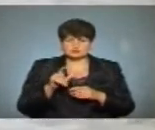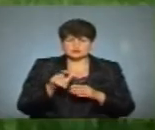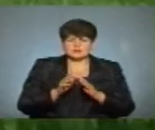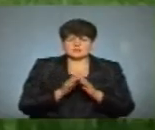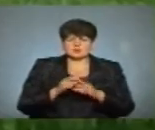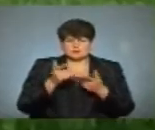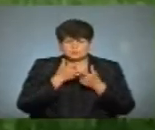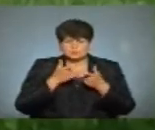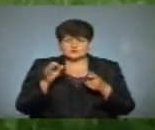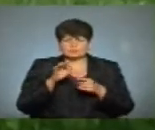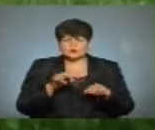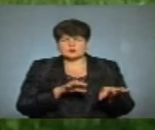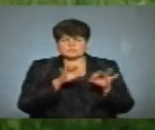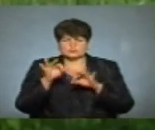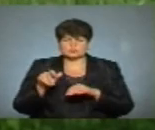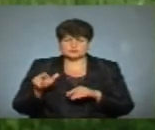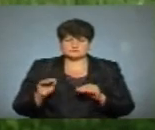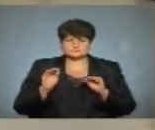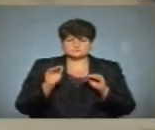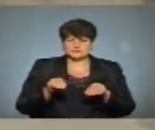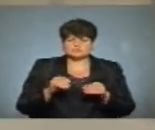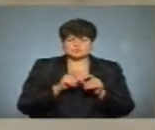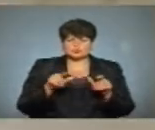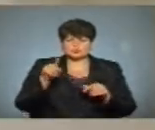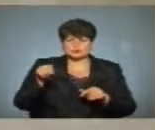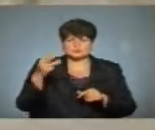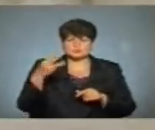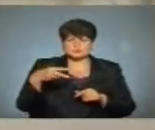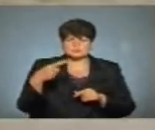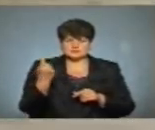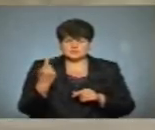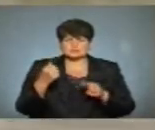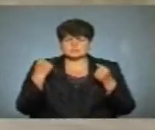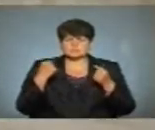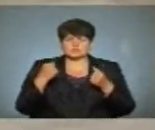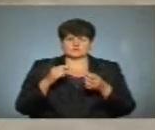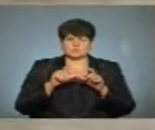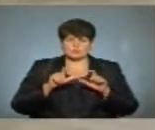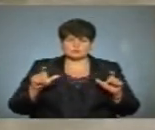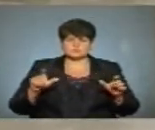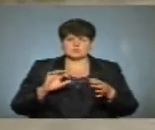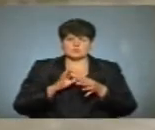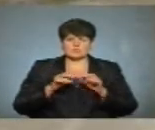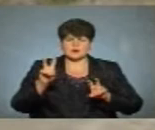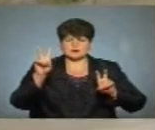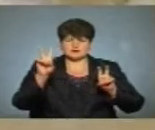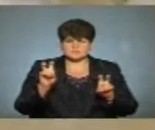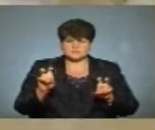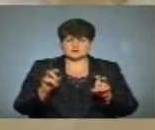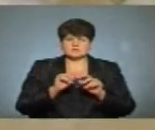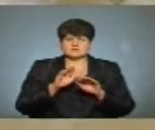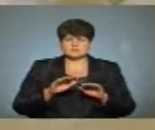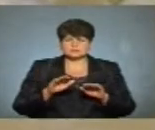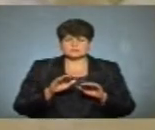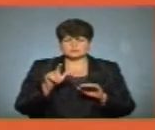евакуацію. Чернівчан розмістять в школі номер 31 та спорткомплексі «Олімпія». У Новоселицькому районі прийматимуть в школах, будинках культури